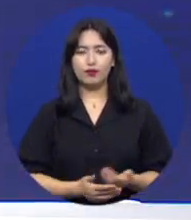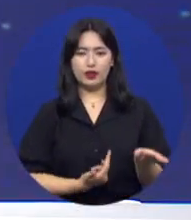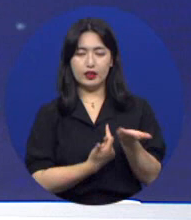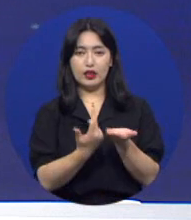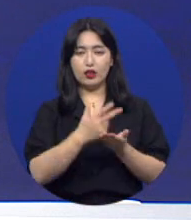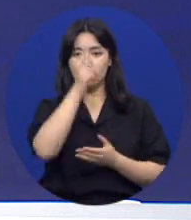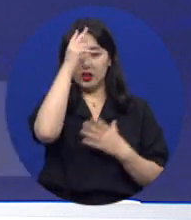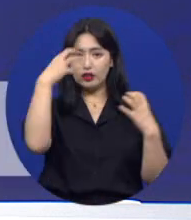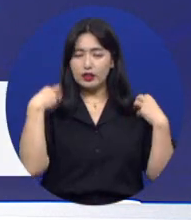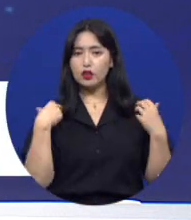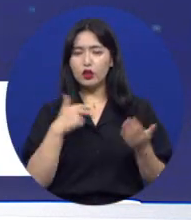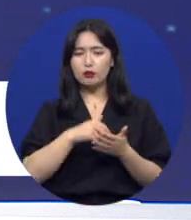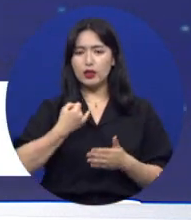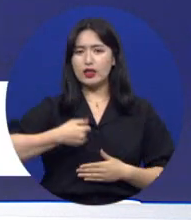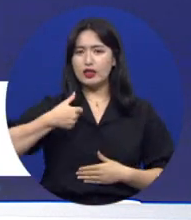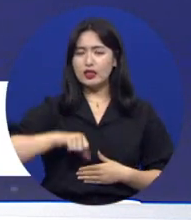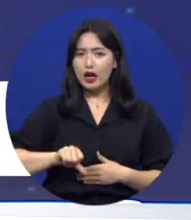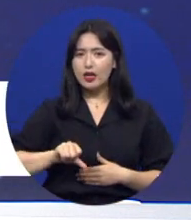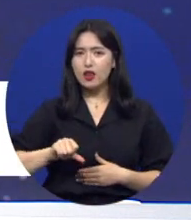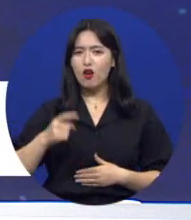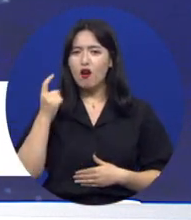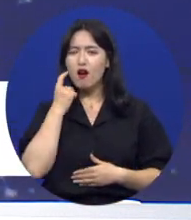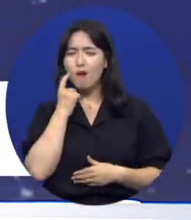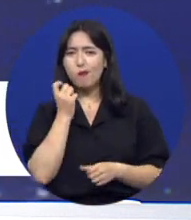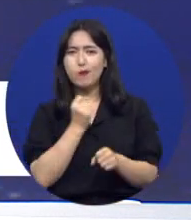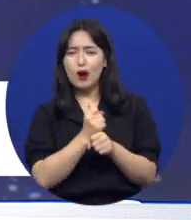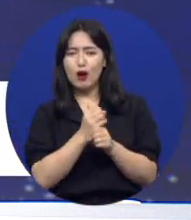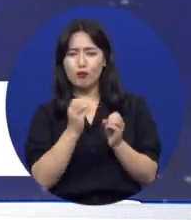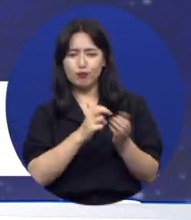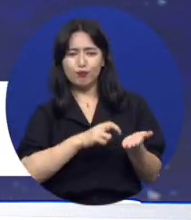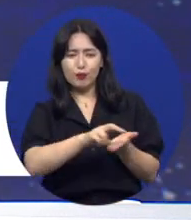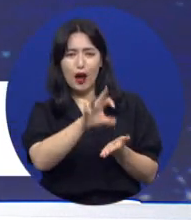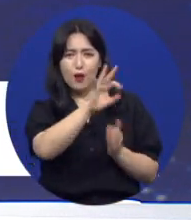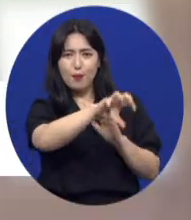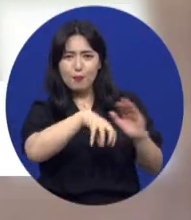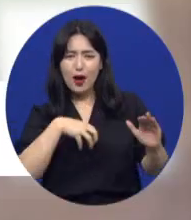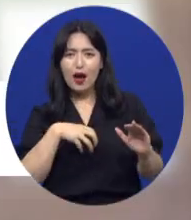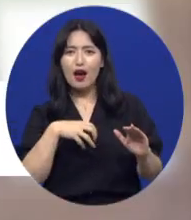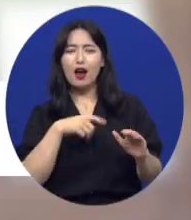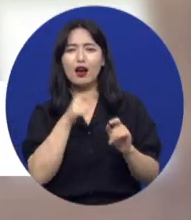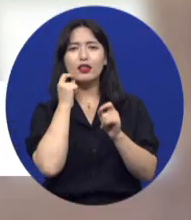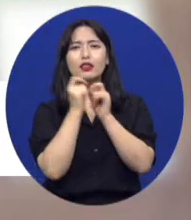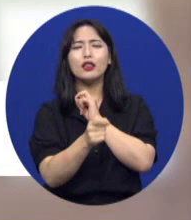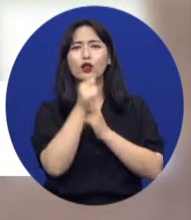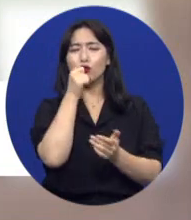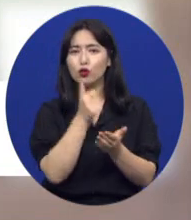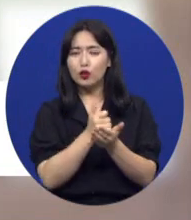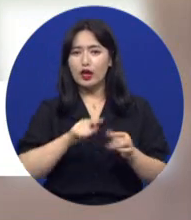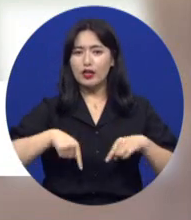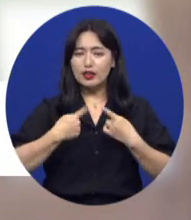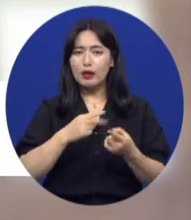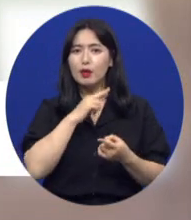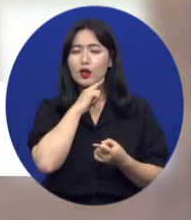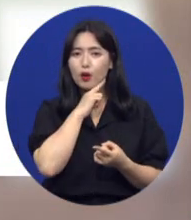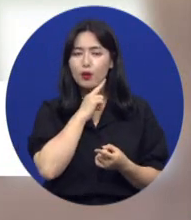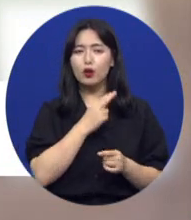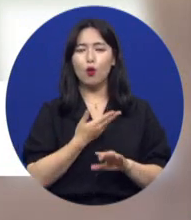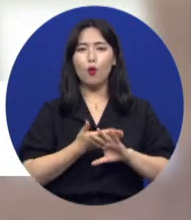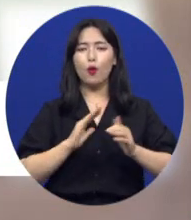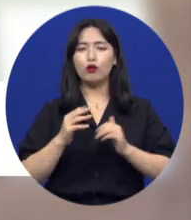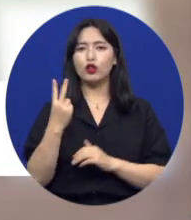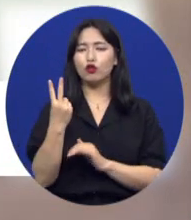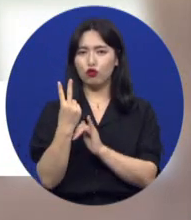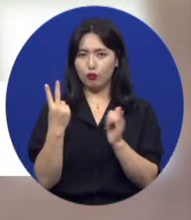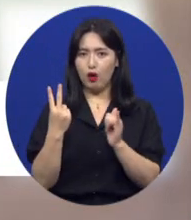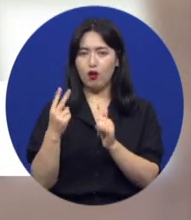제주 경찰청은 자녀를 사칭한 문자 메시지를 보내 돈을 빼돌리는 메신저 p 50 범죄에 가담한 혐의로 외국인